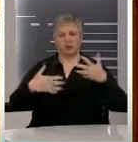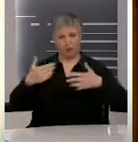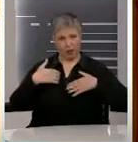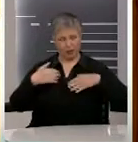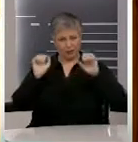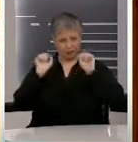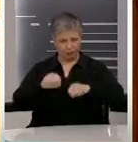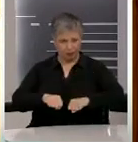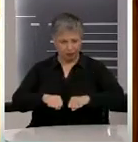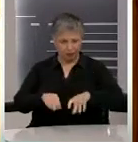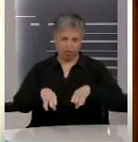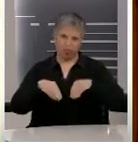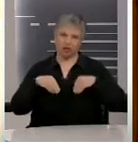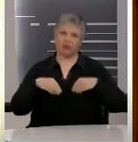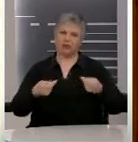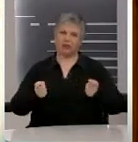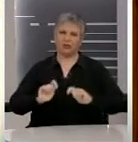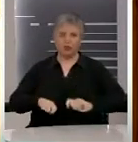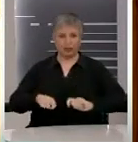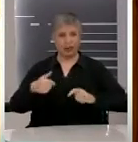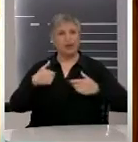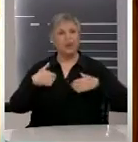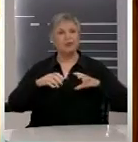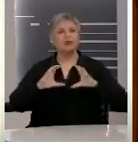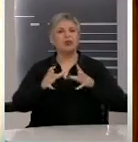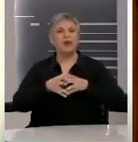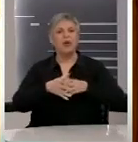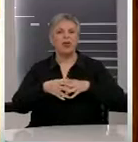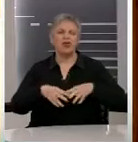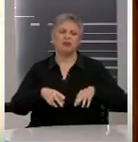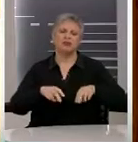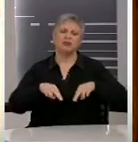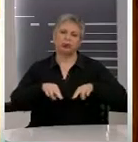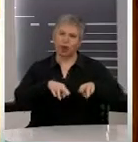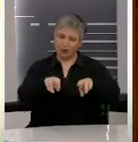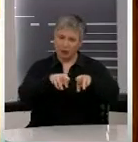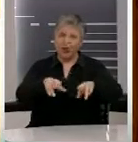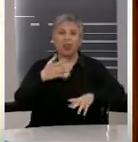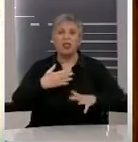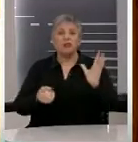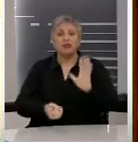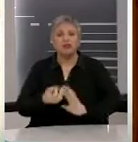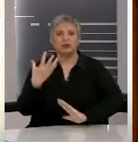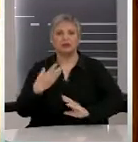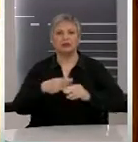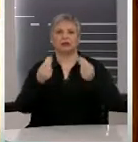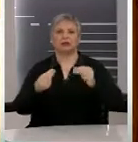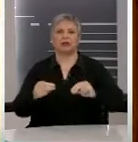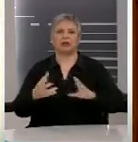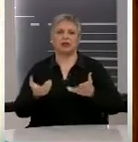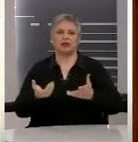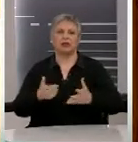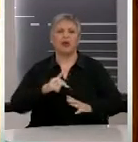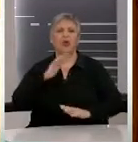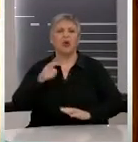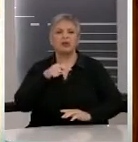μας. Το ποτάμι θα επιμείνει να μελετά και να προωθεί σύγχρονες λύσεις. Όχι τις λύσεις που έχουν